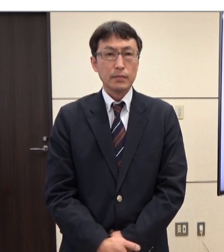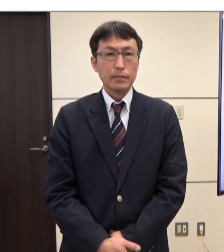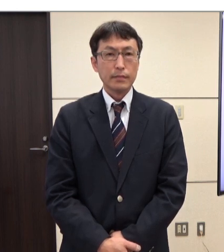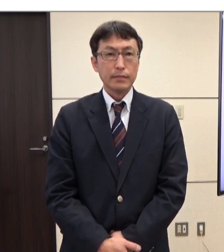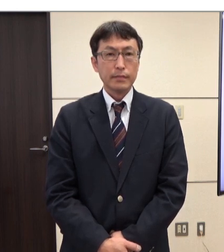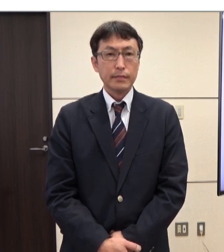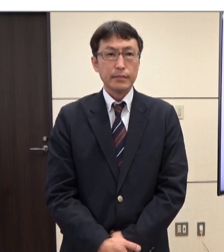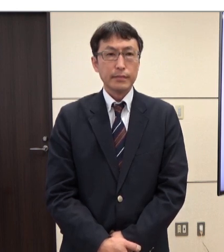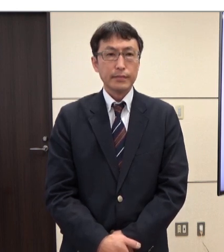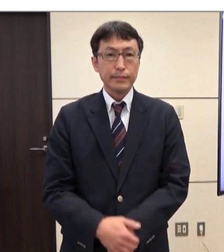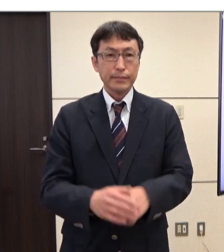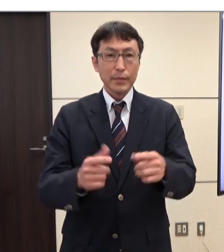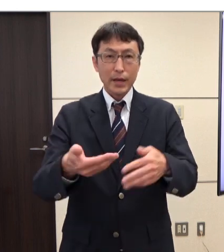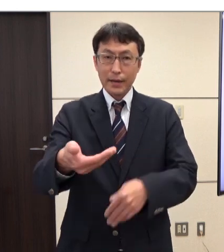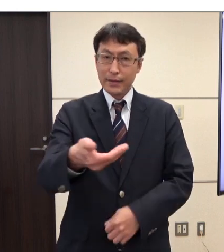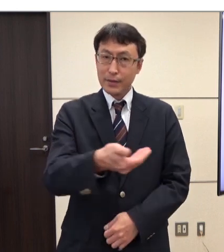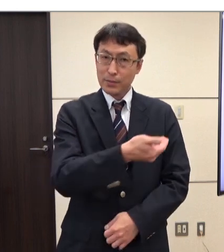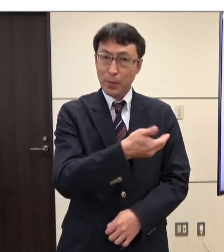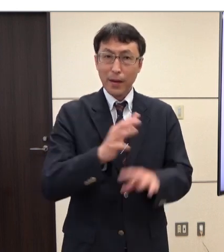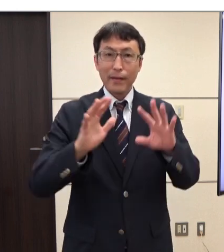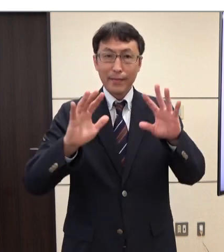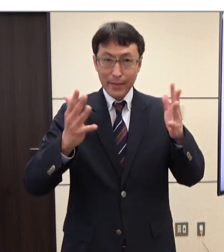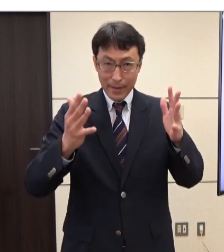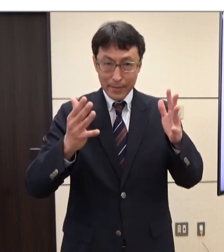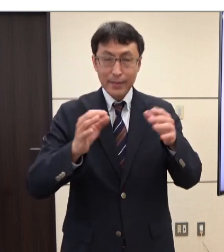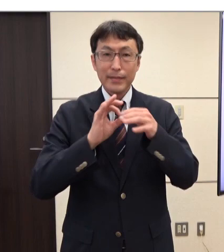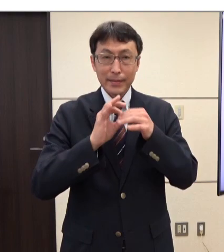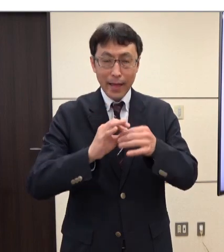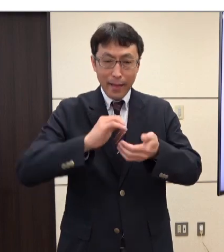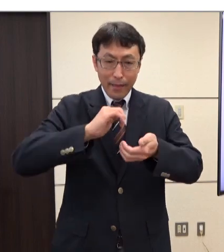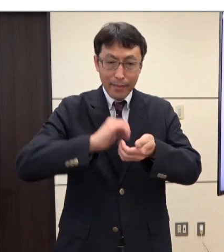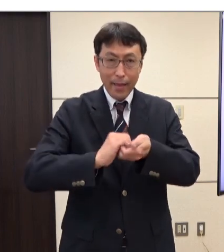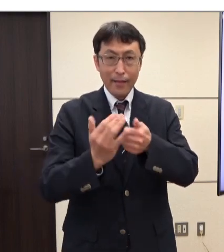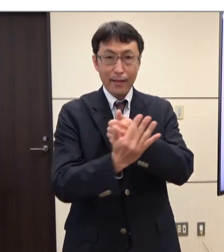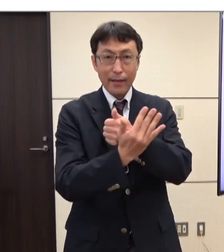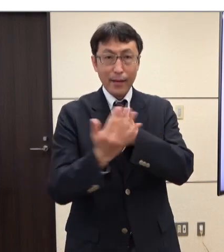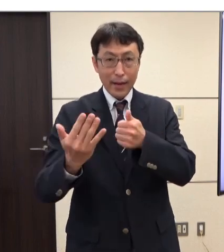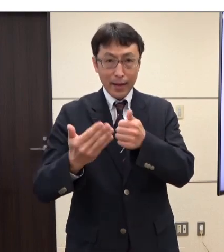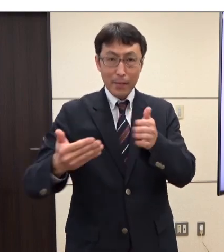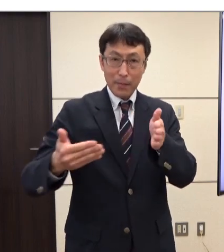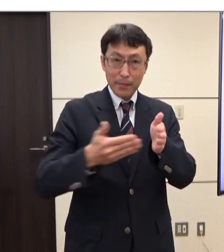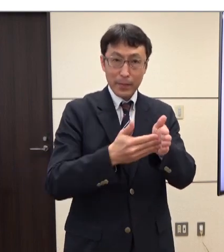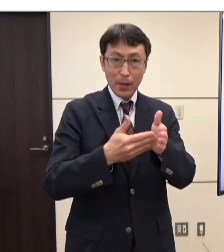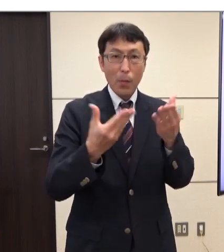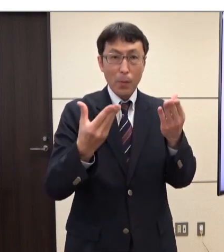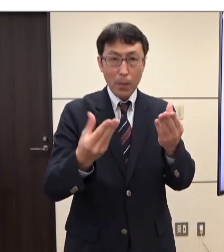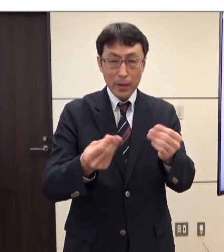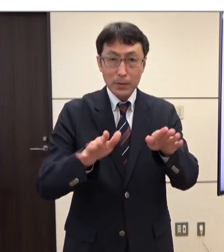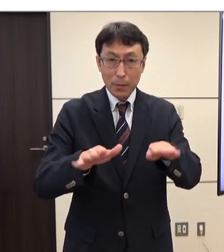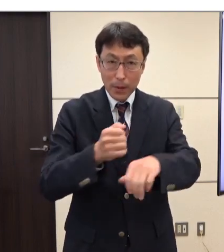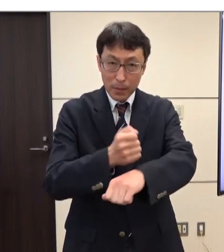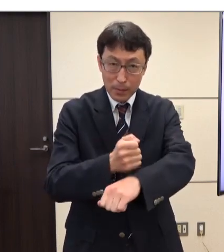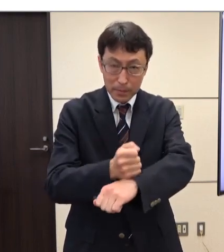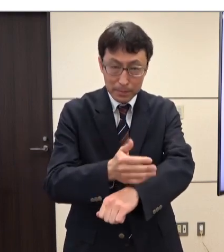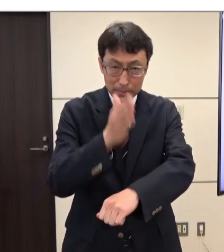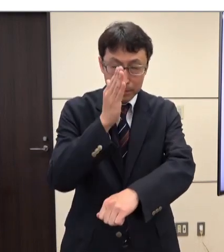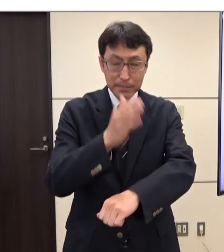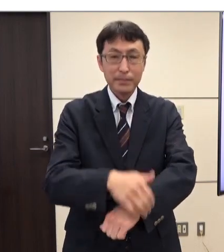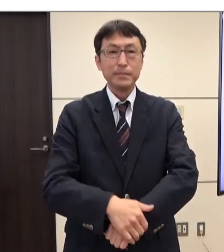内容でした、 はい、質問が内容ですので以上をもちまして定例記者会見を終了します。本日はありがとうございました、 ありがとうございました。